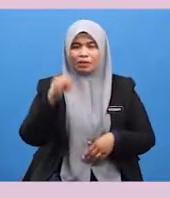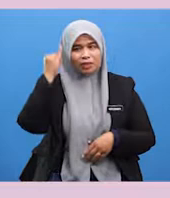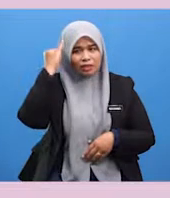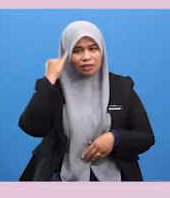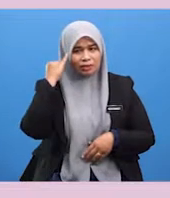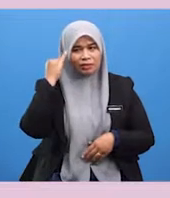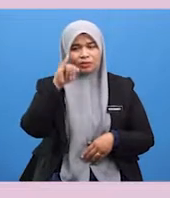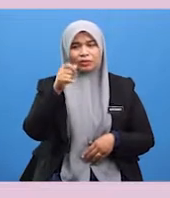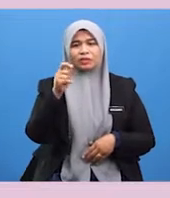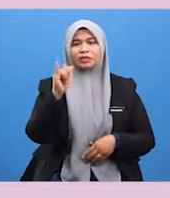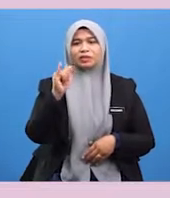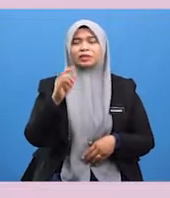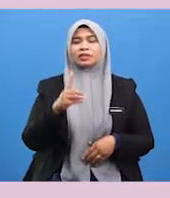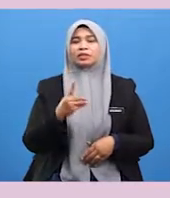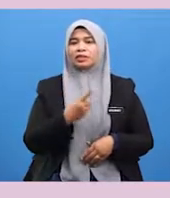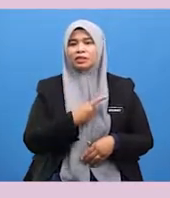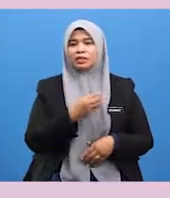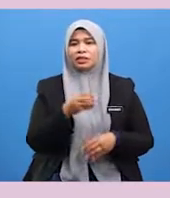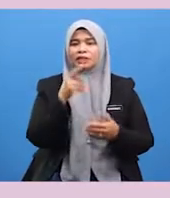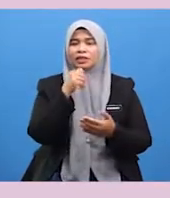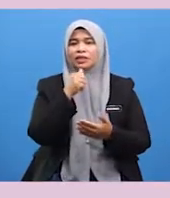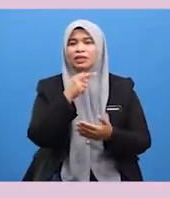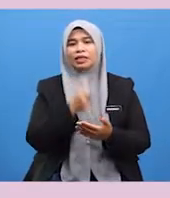jati diri dan nilai kemanusiaan.